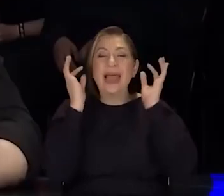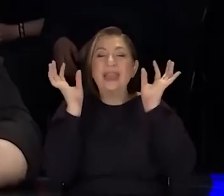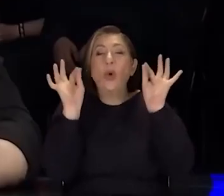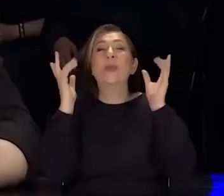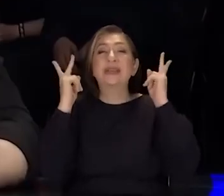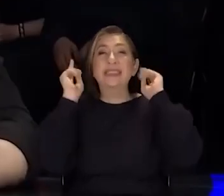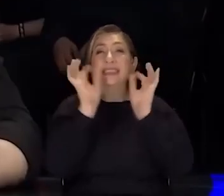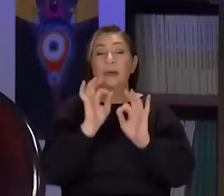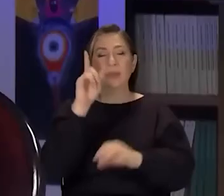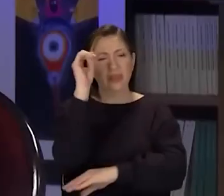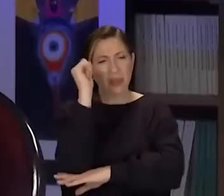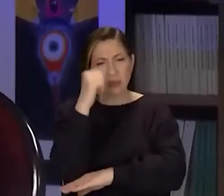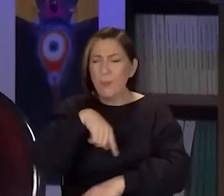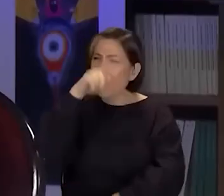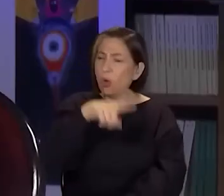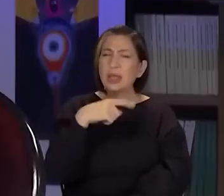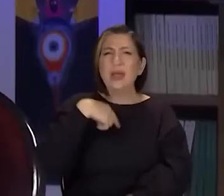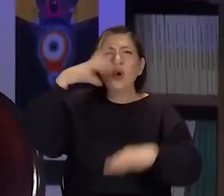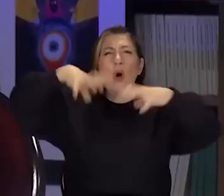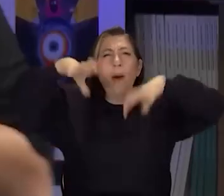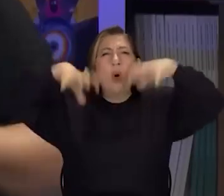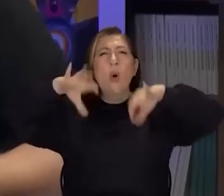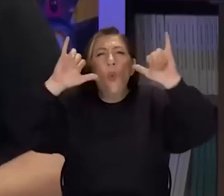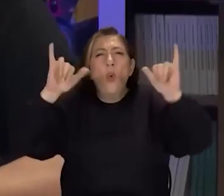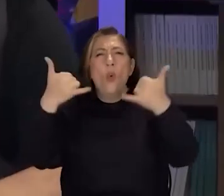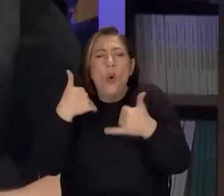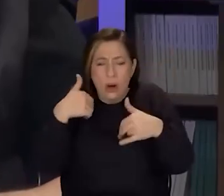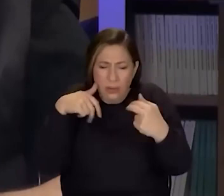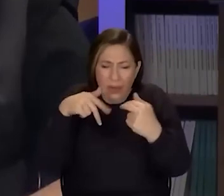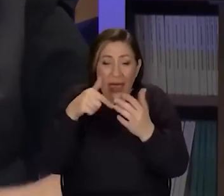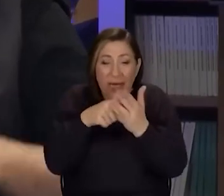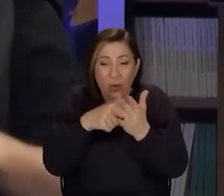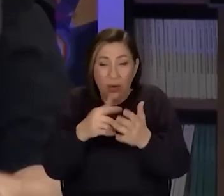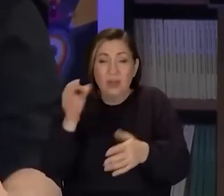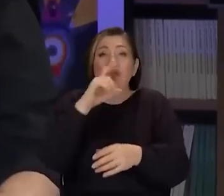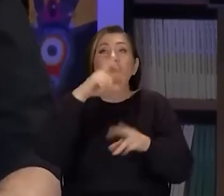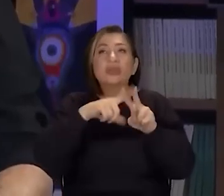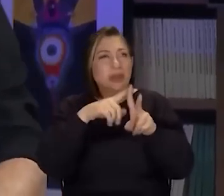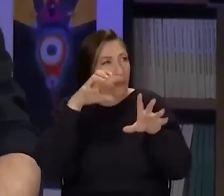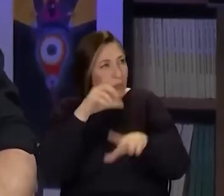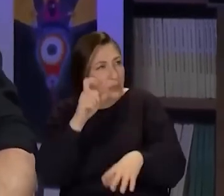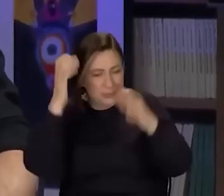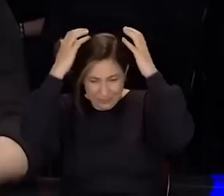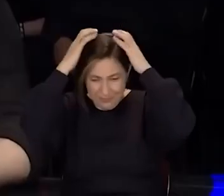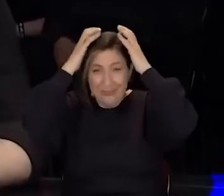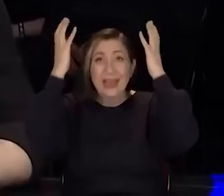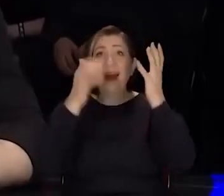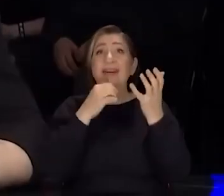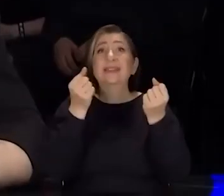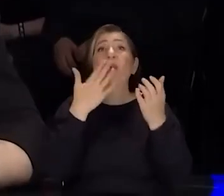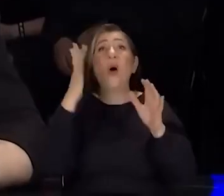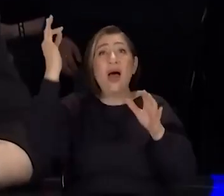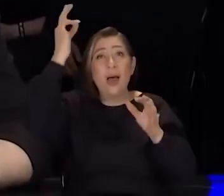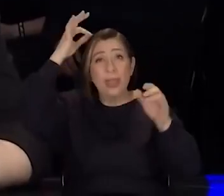dokunulmadı. Ya bir gün Taksim'de böyle rezil bir yağmurda yürüyoruz. Karşıya geçtik Kadıköy'de can dedik yağmur mu yağıyor?